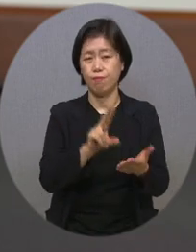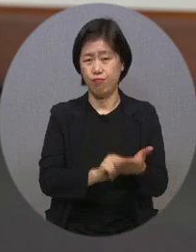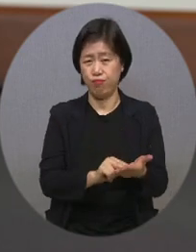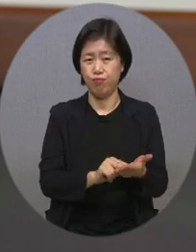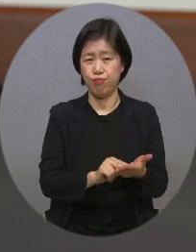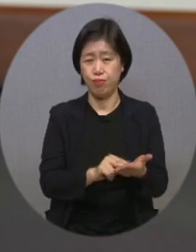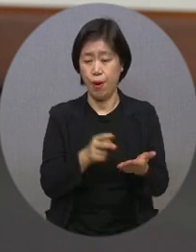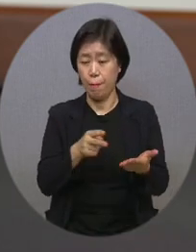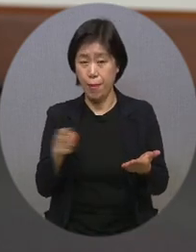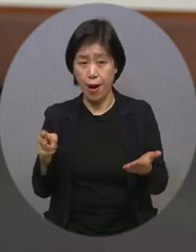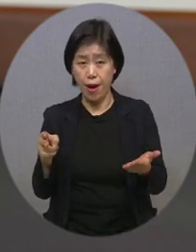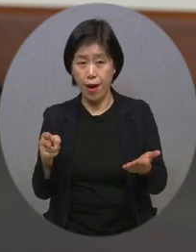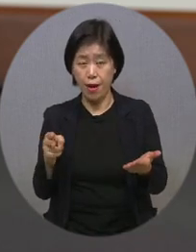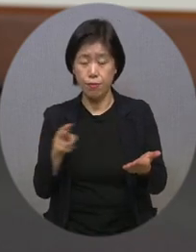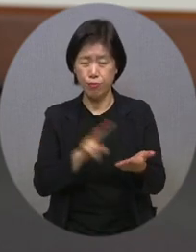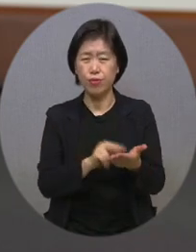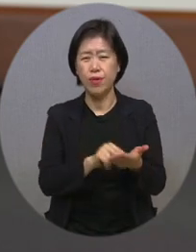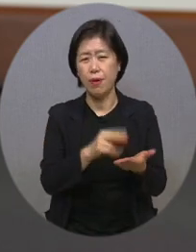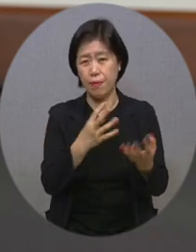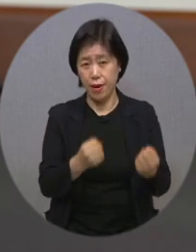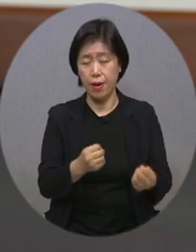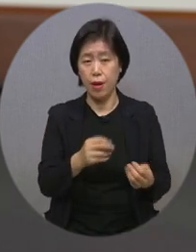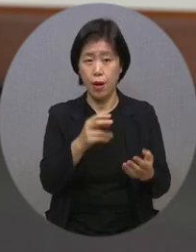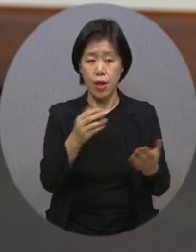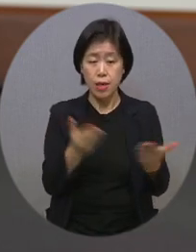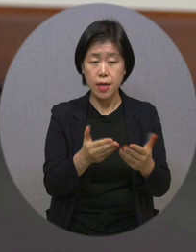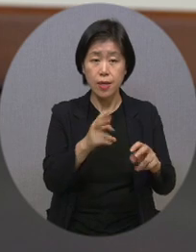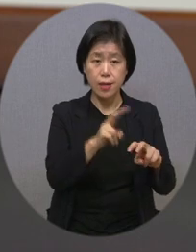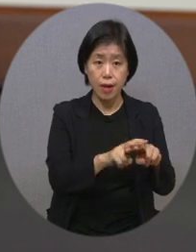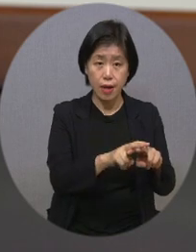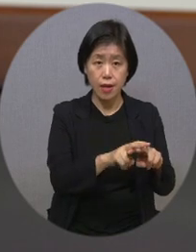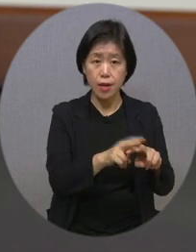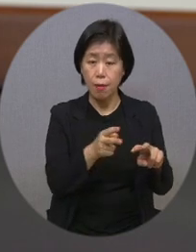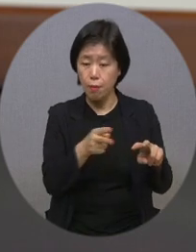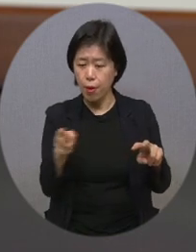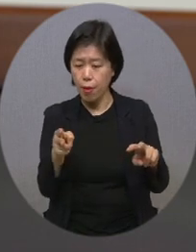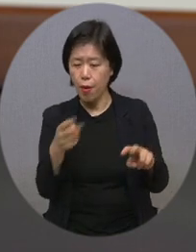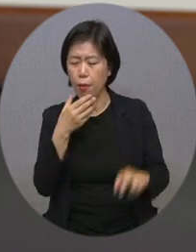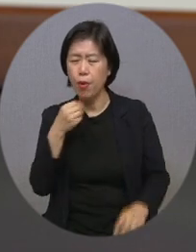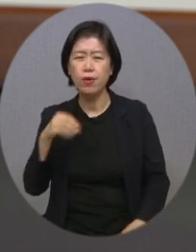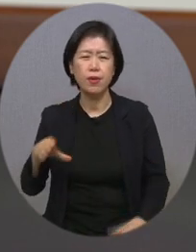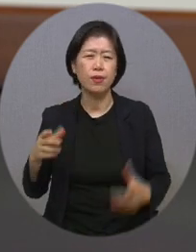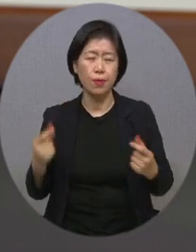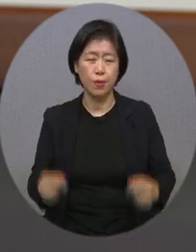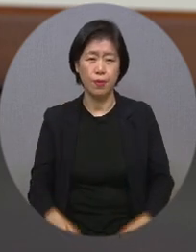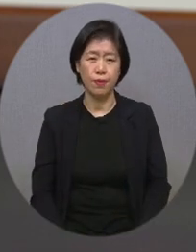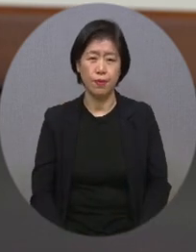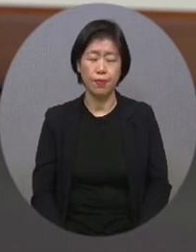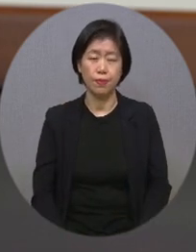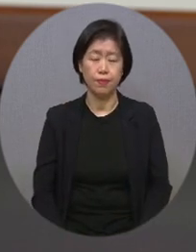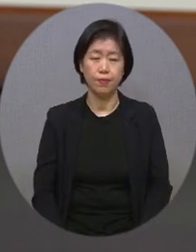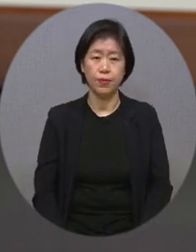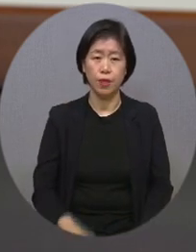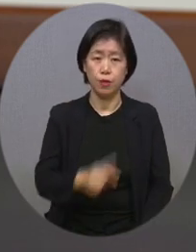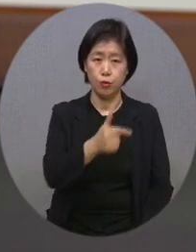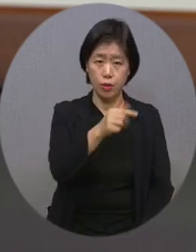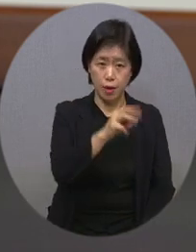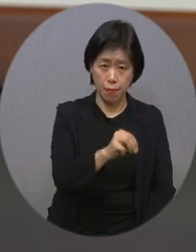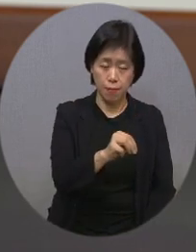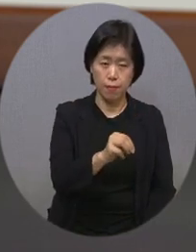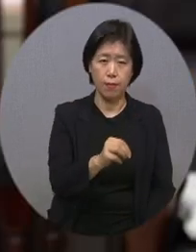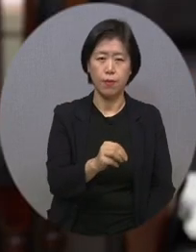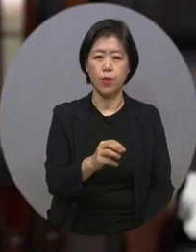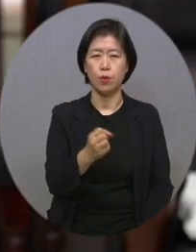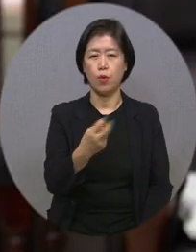바로 복지다 이렇게 얘기를 사람들 하잖아요. 그런데 사실 GM하고 현대조선소가 군산